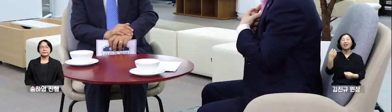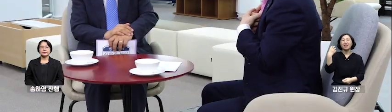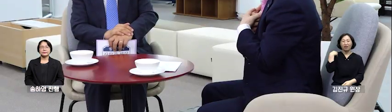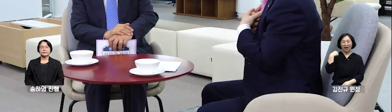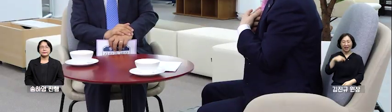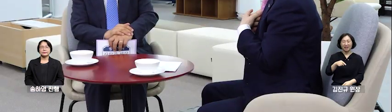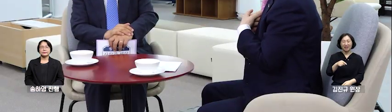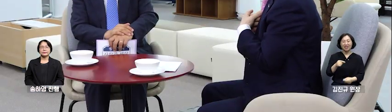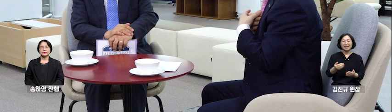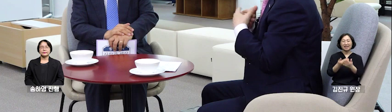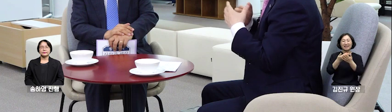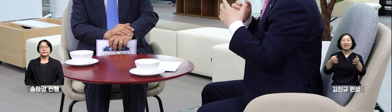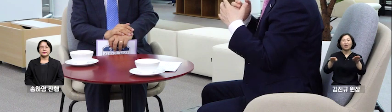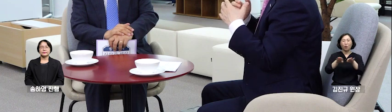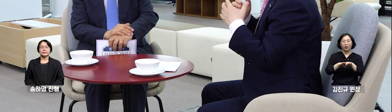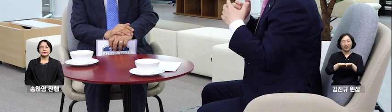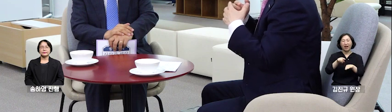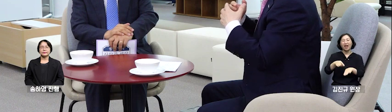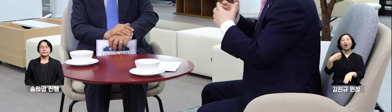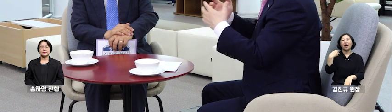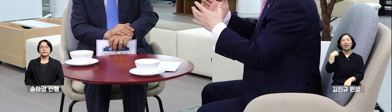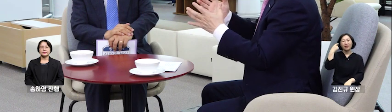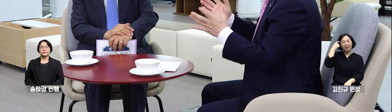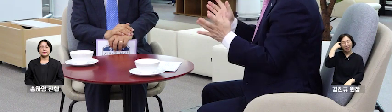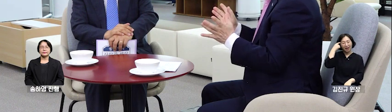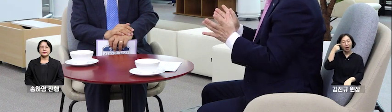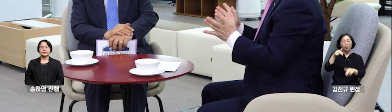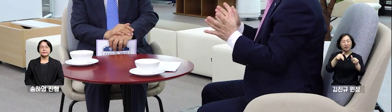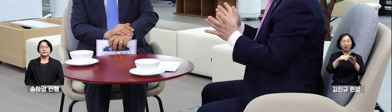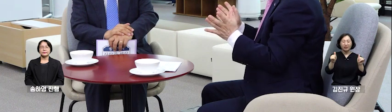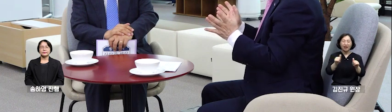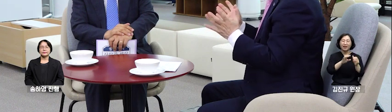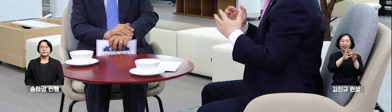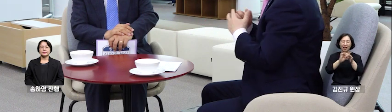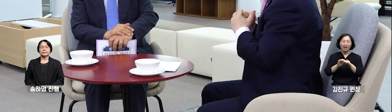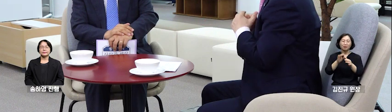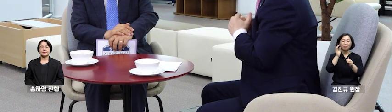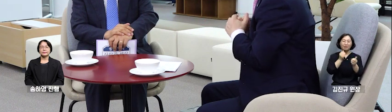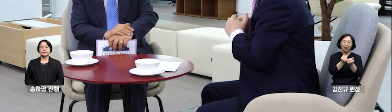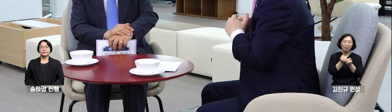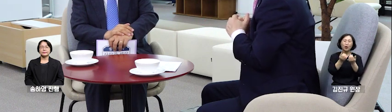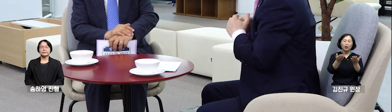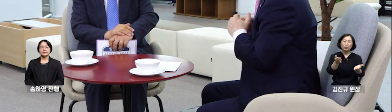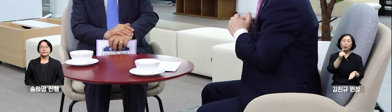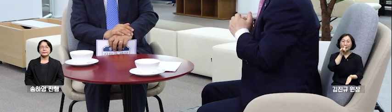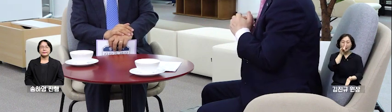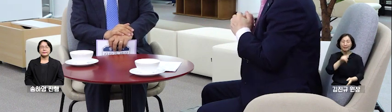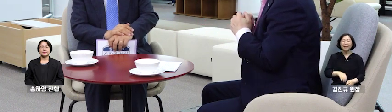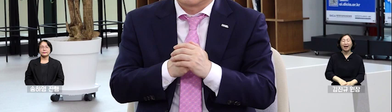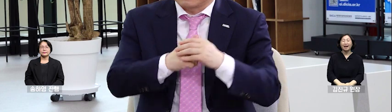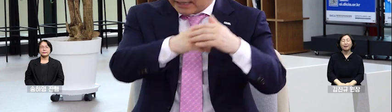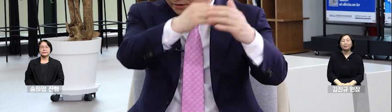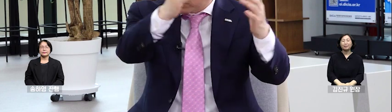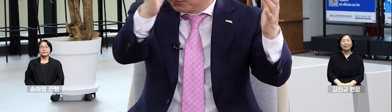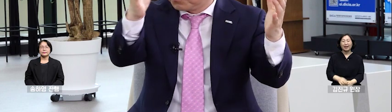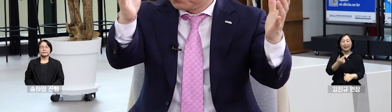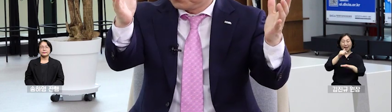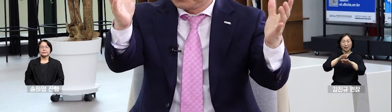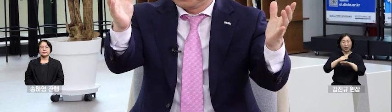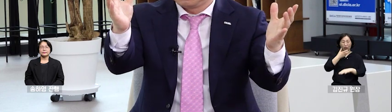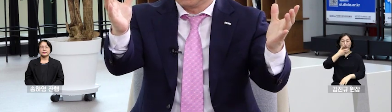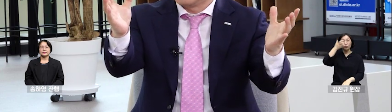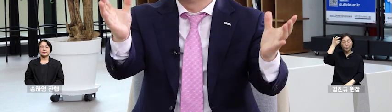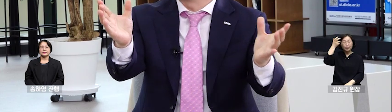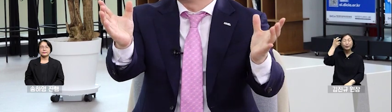된다라고 생각을 하고 있고 저희 직원들에게 끊임없이 에게는 하는데 저희가 그 역할 해야 된다 그래서 어 그런 대전의 꿈